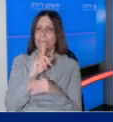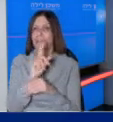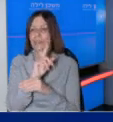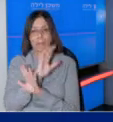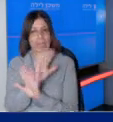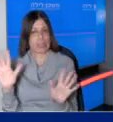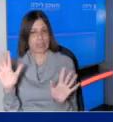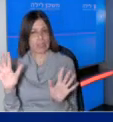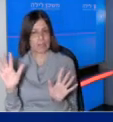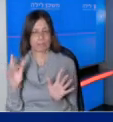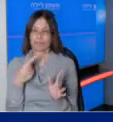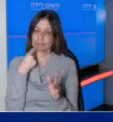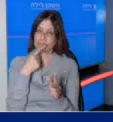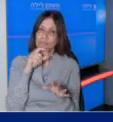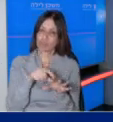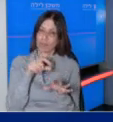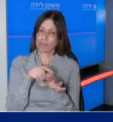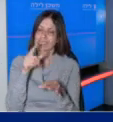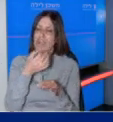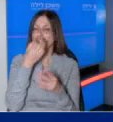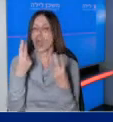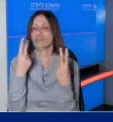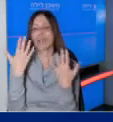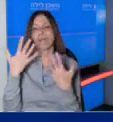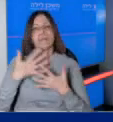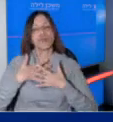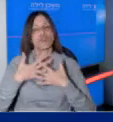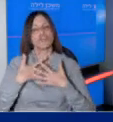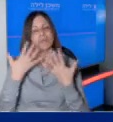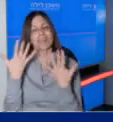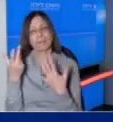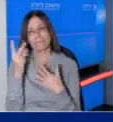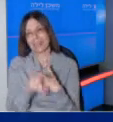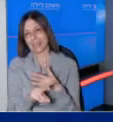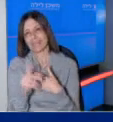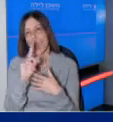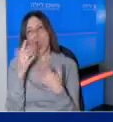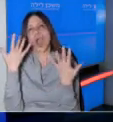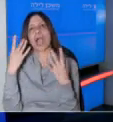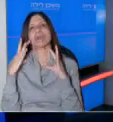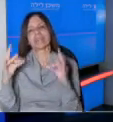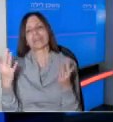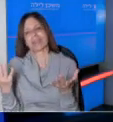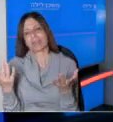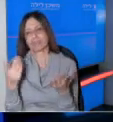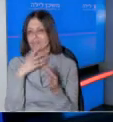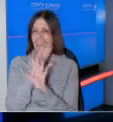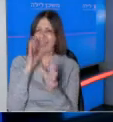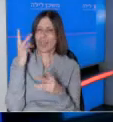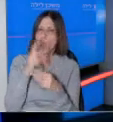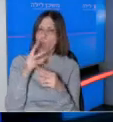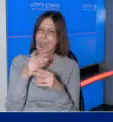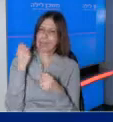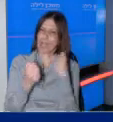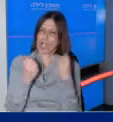או. לטענת הרופאים. או, אז אין, זו השאלה העיקרית. כמה מונשמים יש וכמה מתים יש, אין, ולא כמה אין, נדבקים. אין חולים קשה לטענת פרופסור